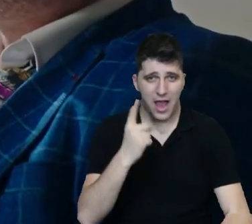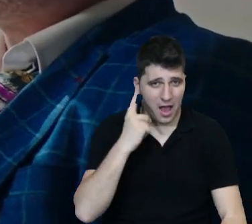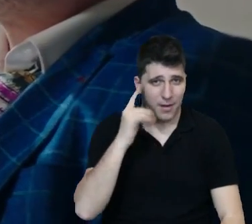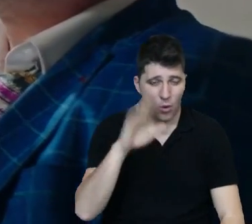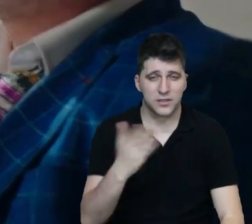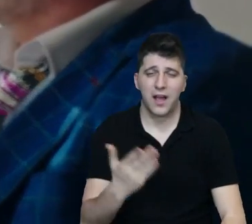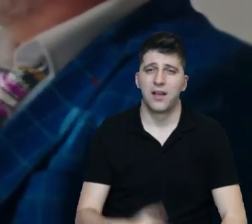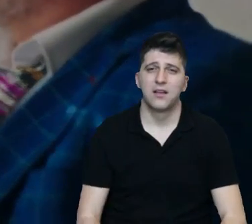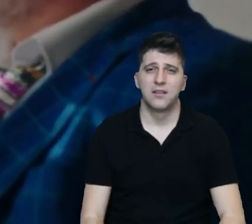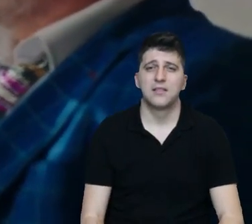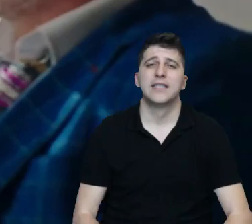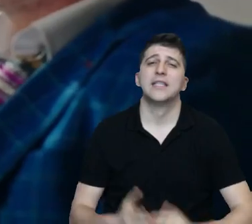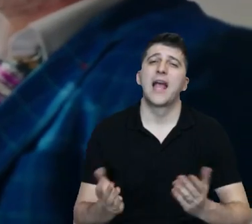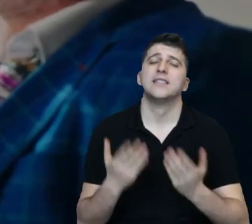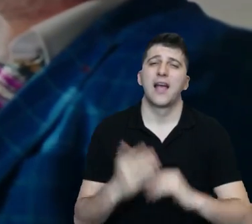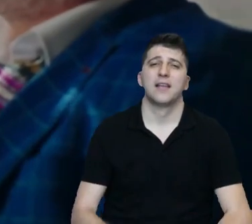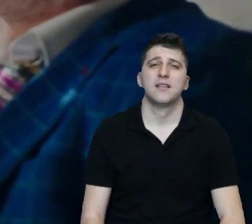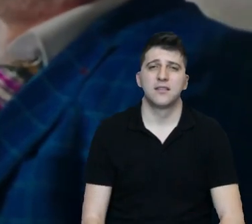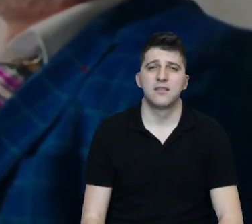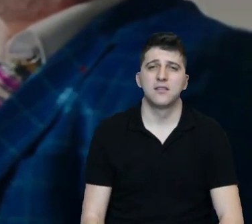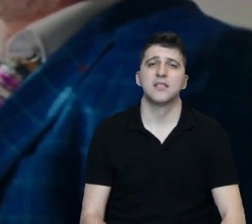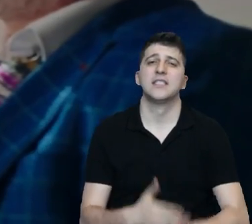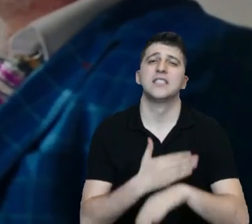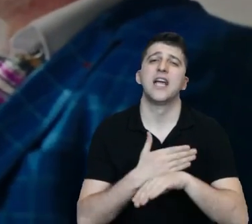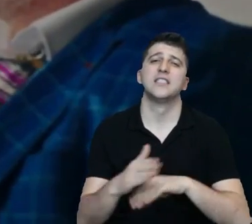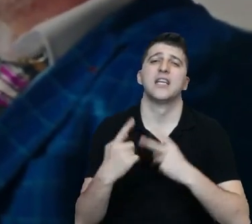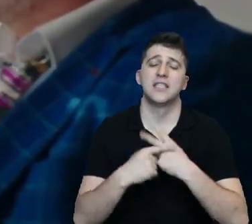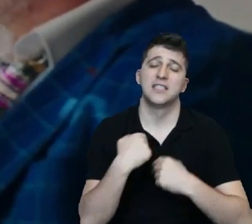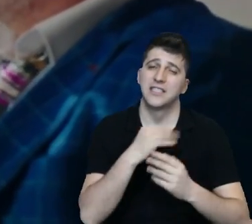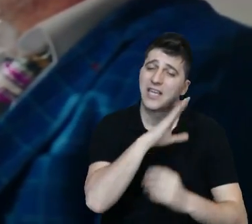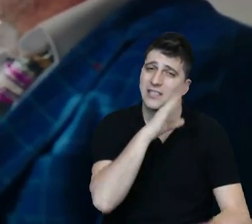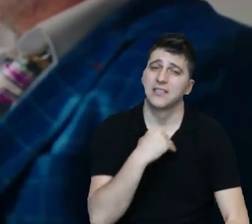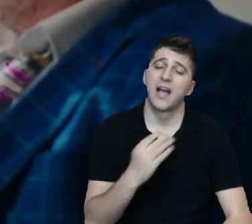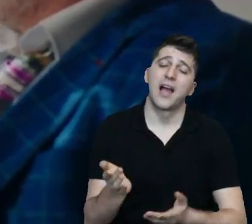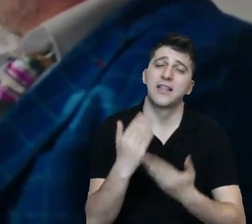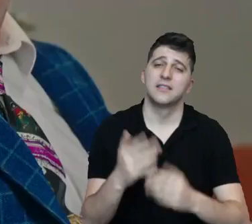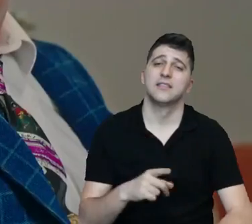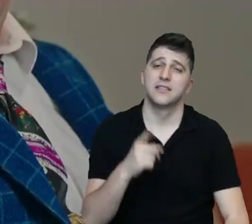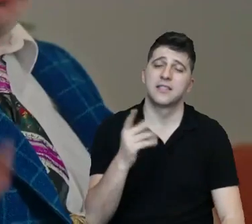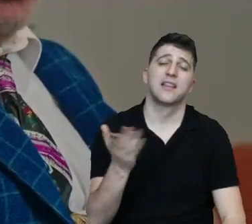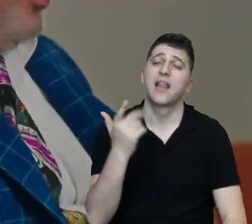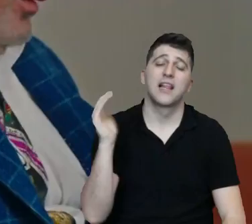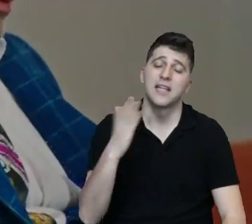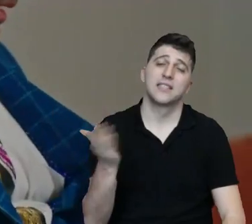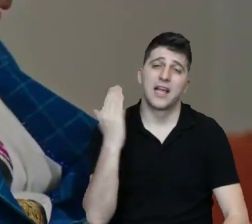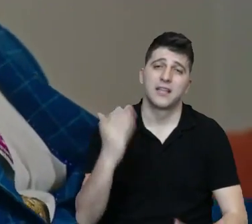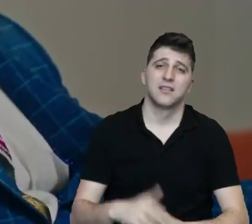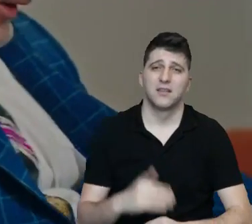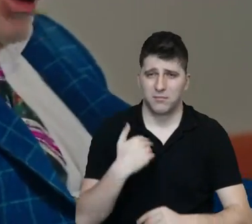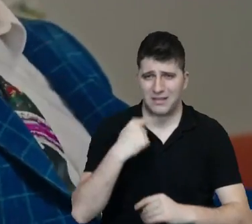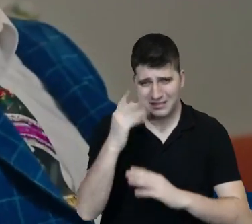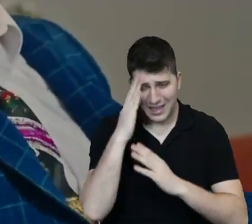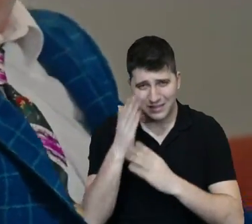olsa. İç sesi. Neyse. Geç oldu Yaşar. Biz yatacağız. Hadi sen de nereden geldiysen oraya hadi. Ben